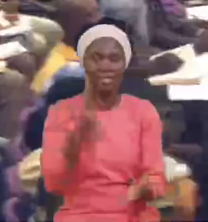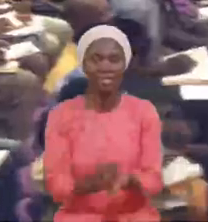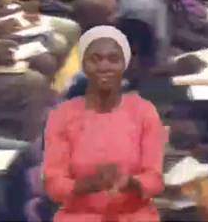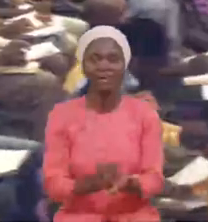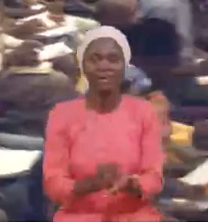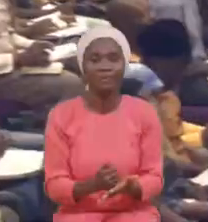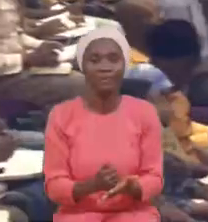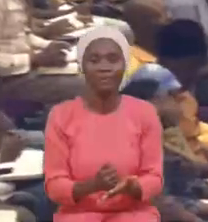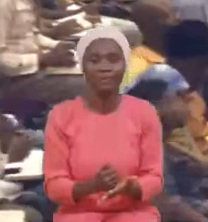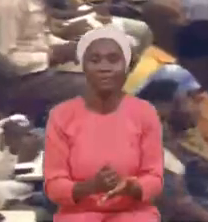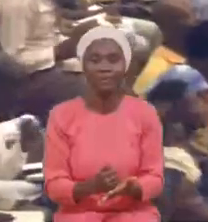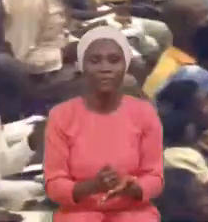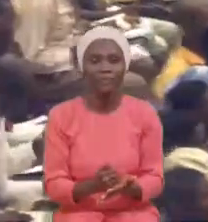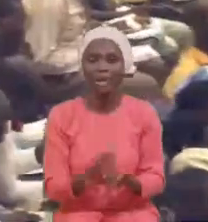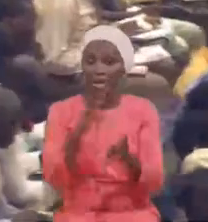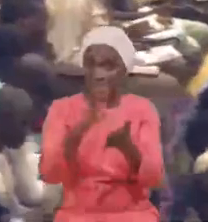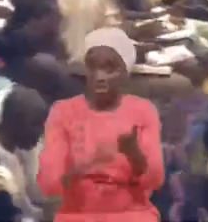de Jésus-Christ.